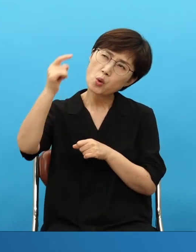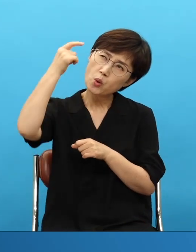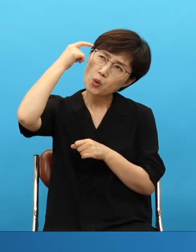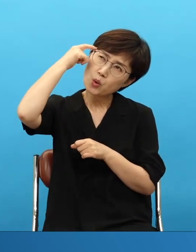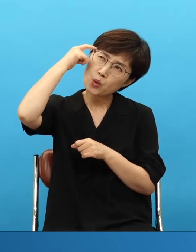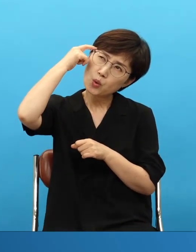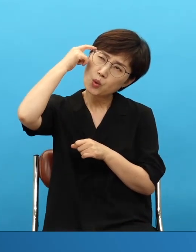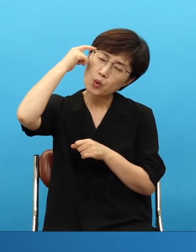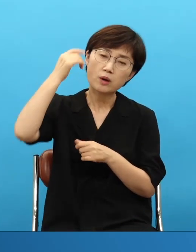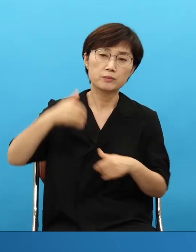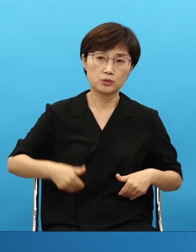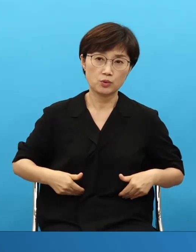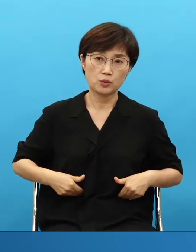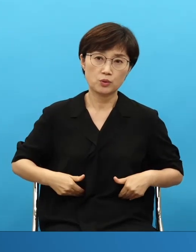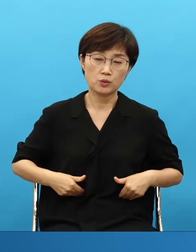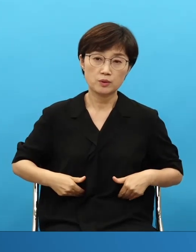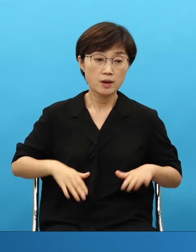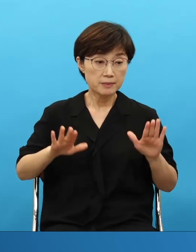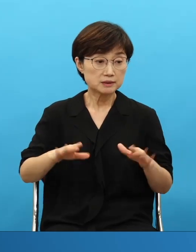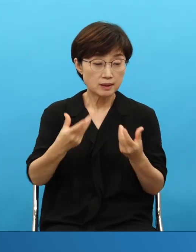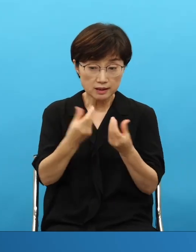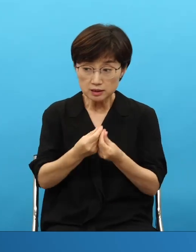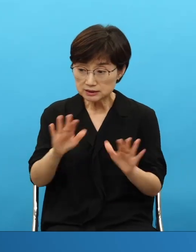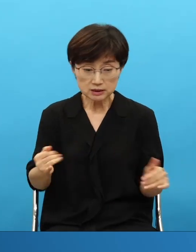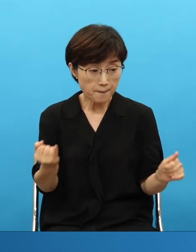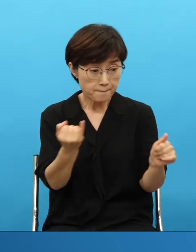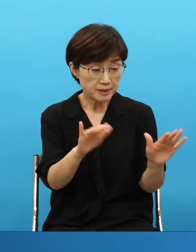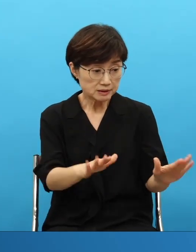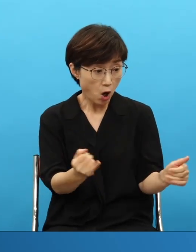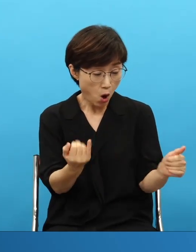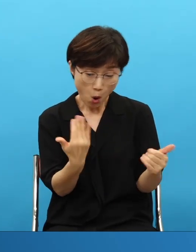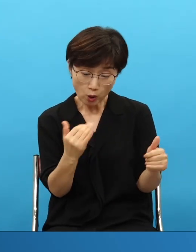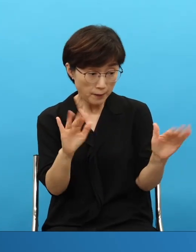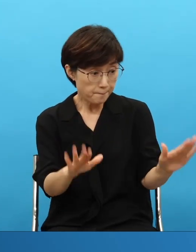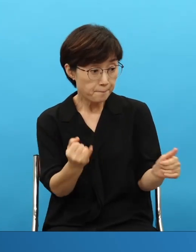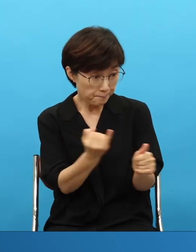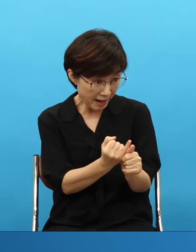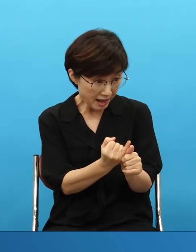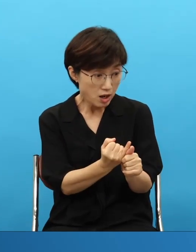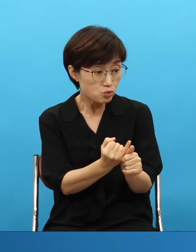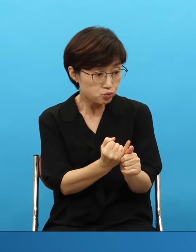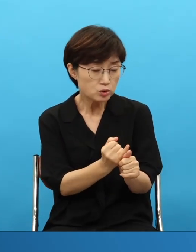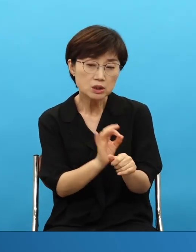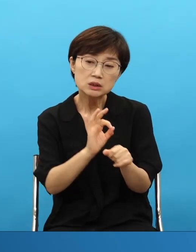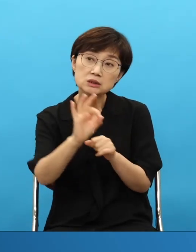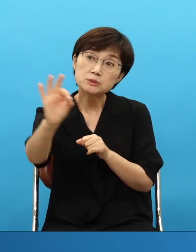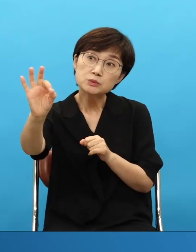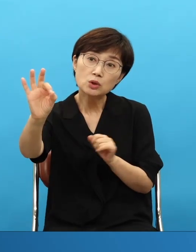됩니다. 우리가 계산해서. 지금 결혼한 사람들은 늘 얘기지만 10년이 답이다.